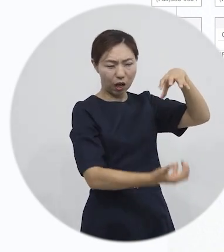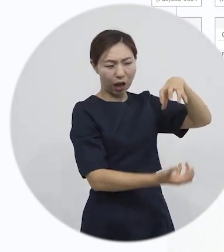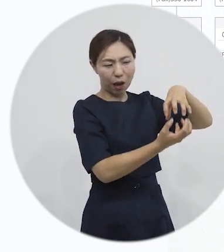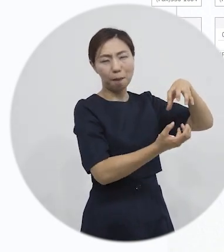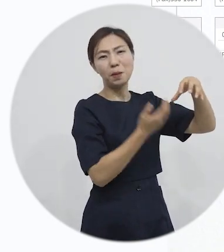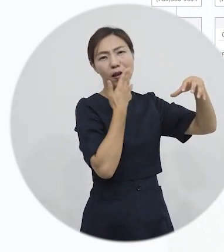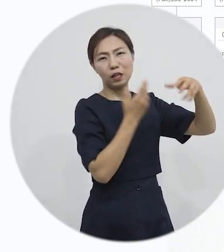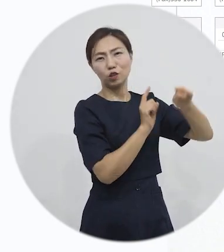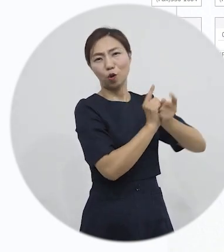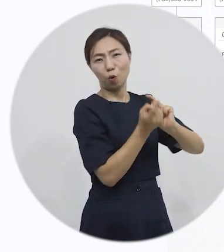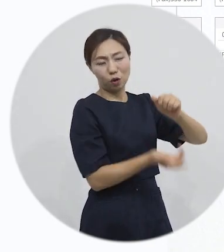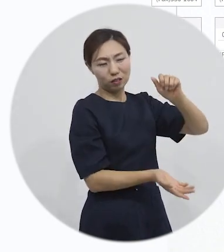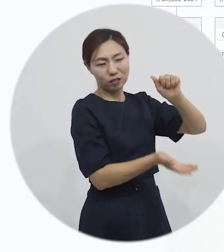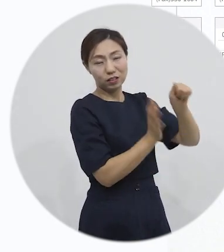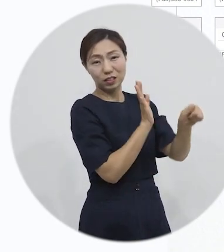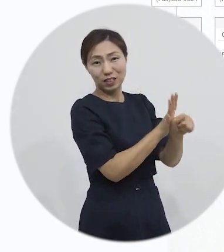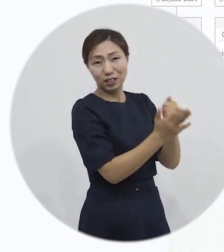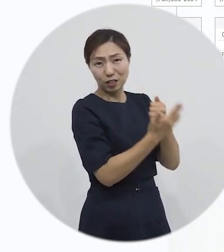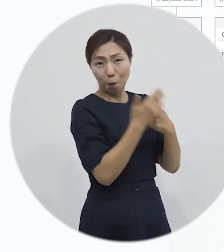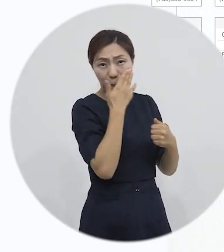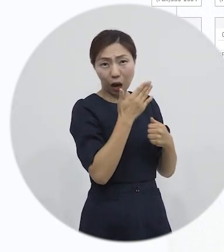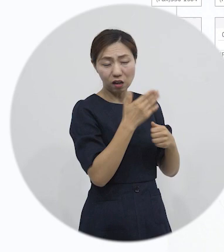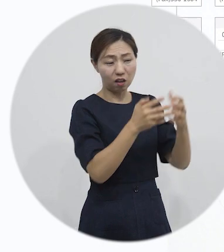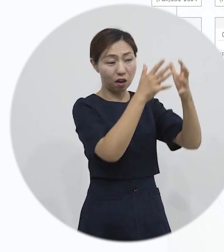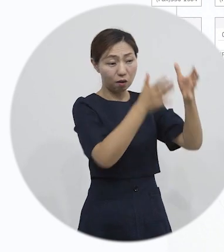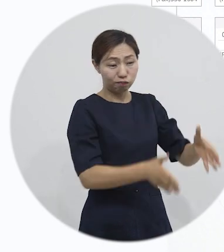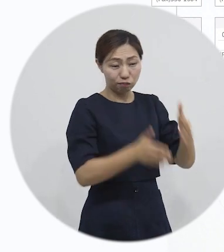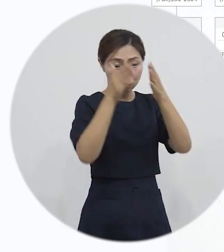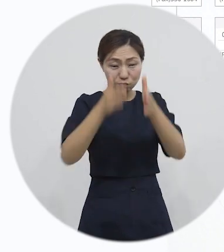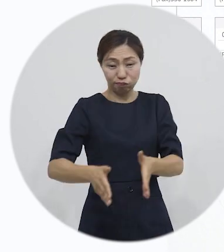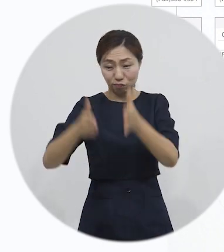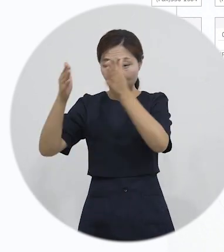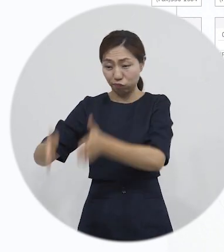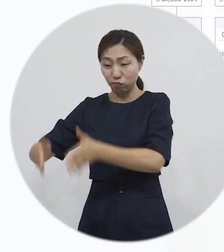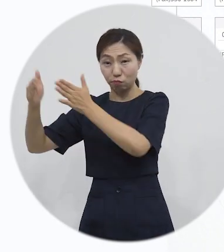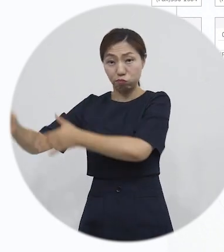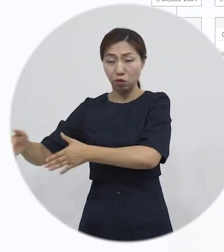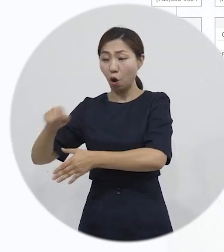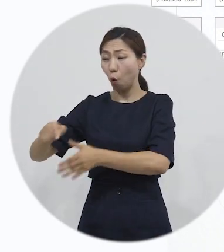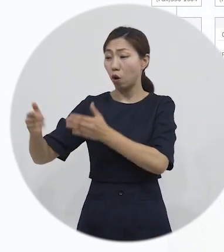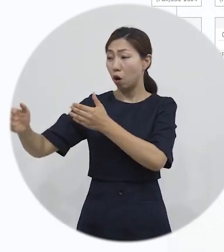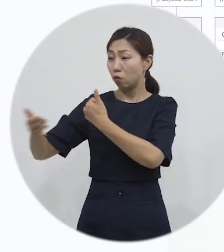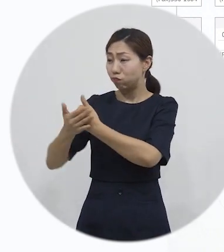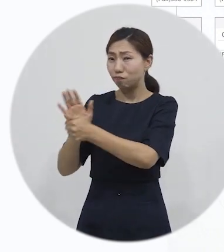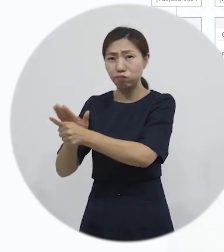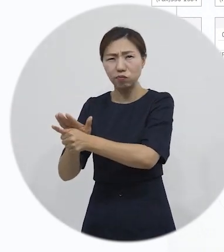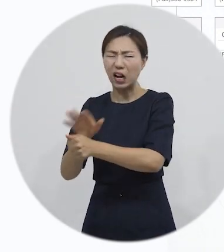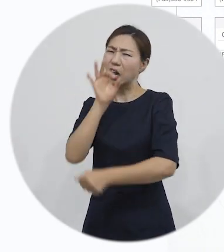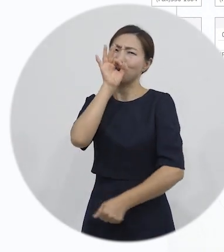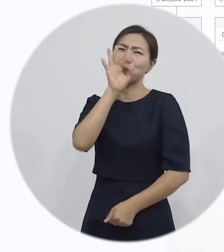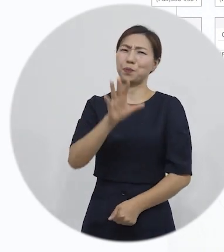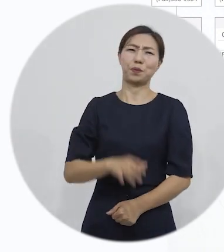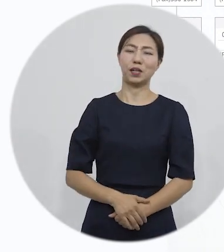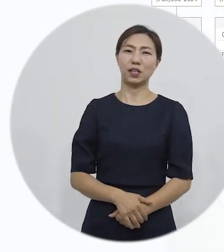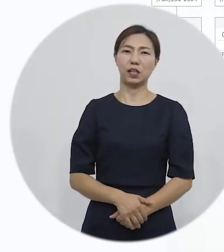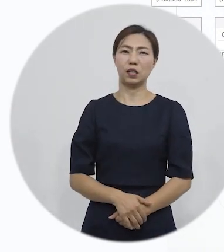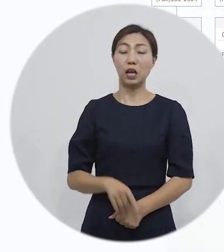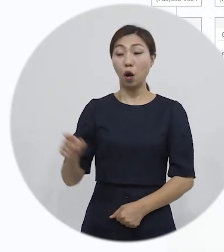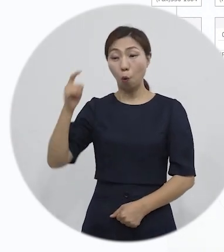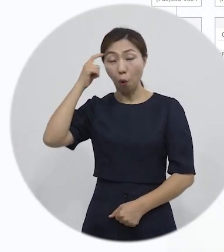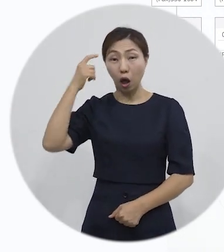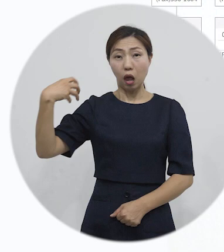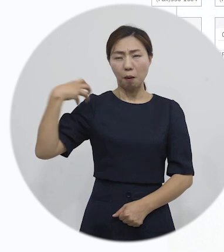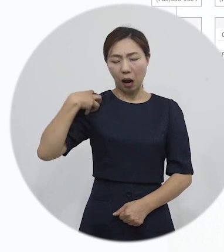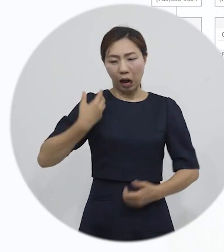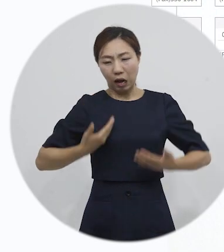부서들은요, 사실은 이 국 차원에서 하는 정책 사업을 하기에도 정신이 없습니다. 그래서 이렇게 협력하는 거